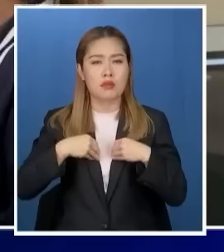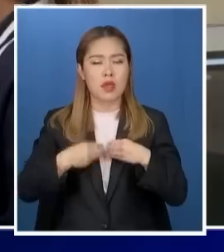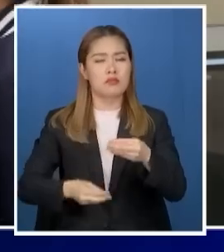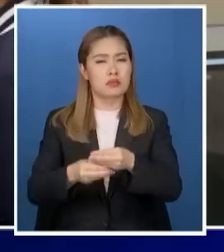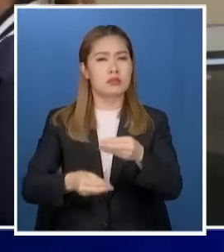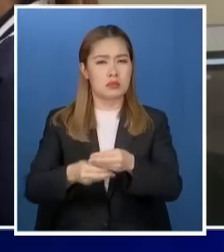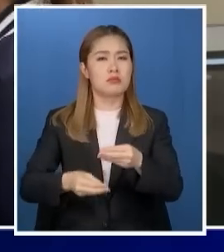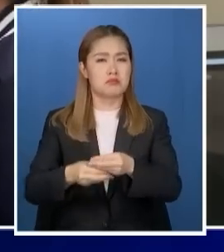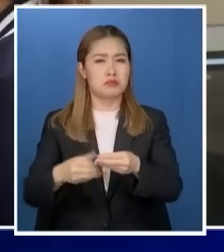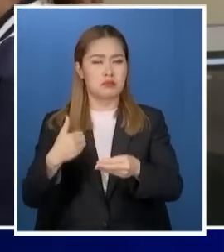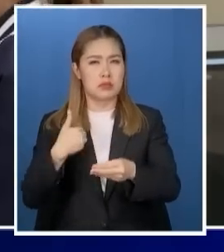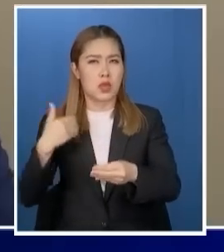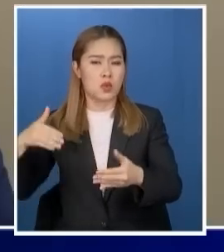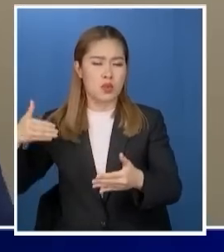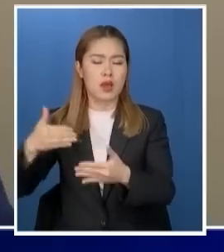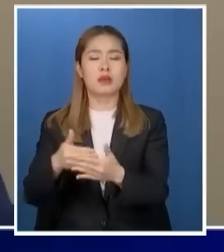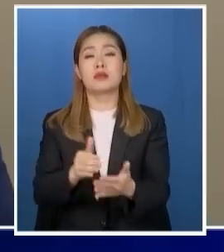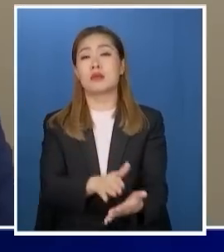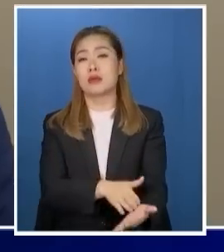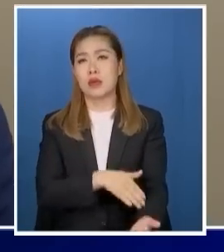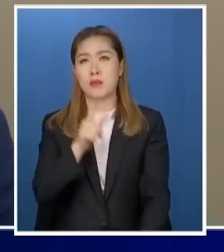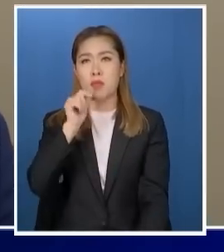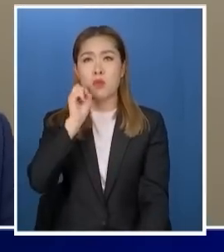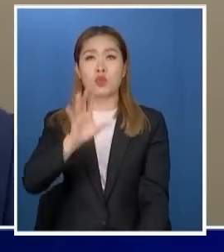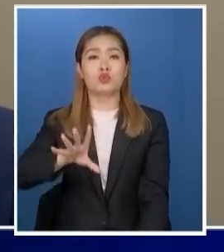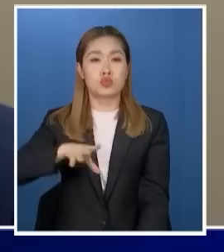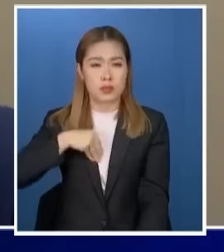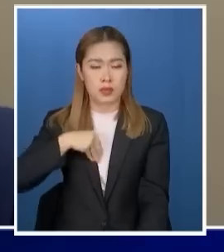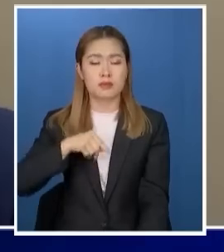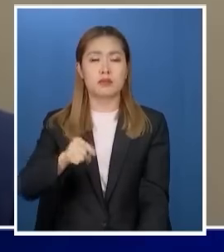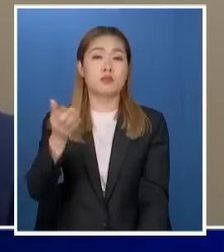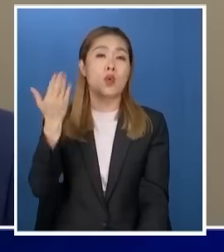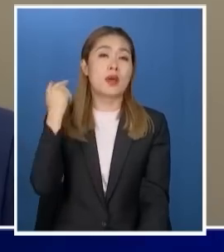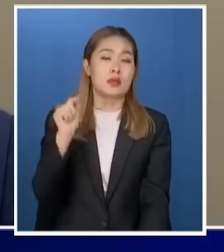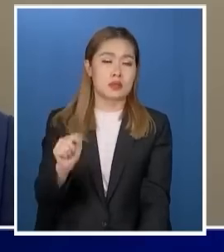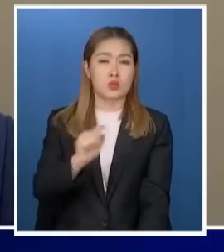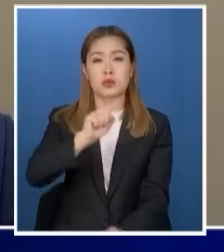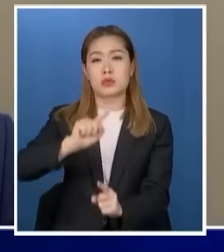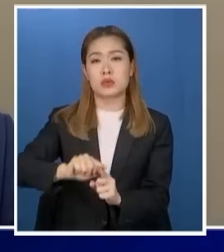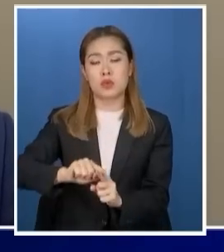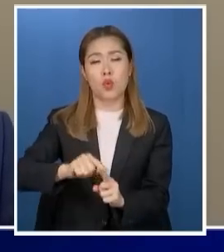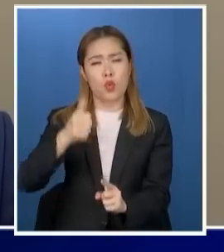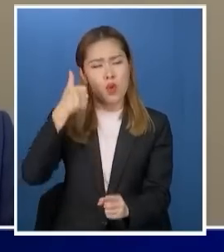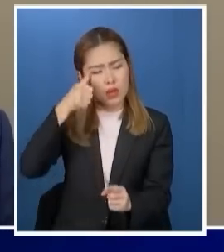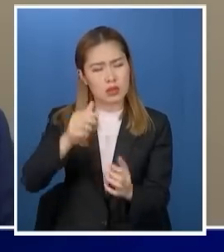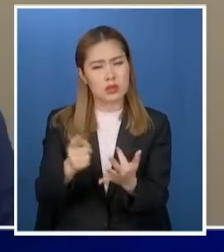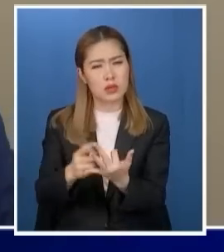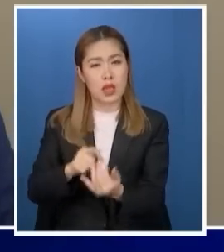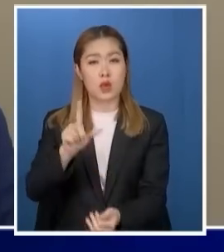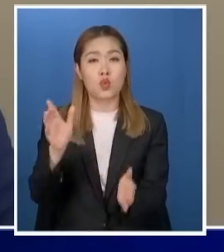แต่งเติมแล้วผ่านมานานแล้วการที่แม่บอกว่าเมื่อวานนี้22วันกว่าแม่จะรับสาร